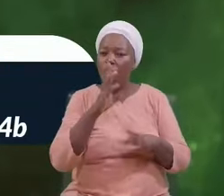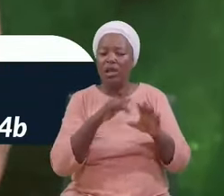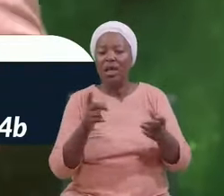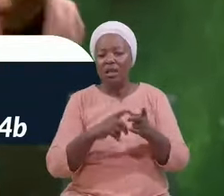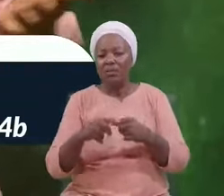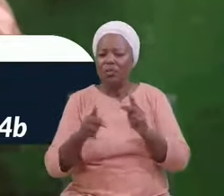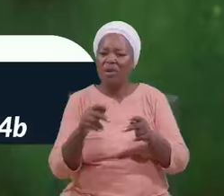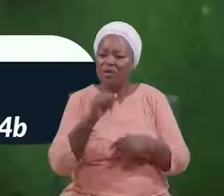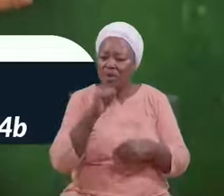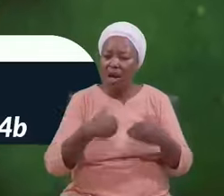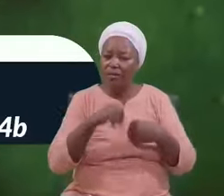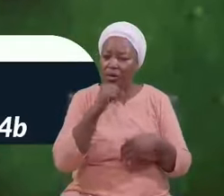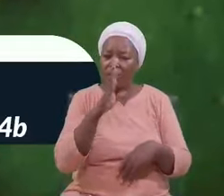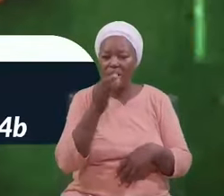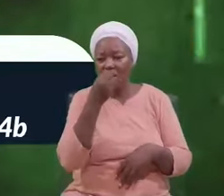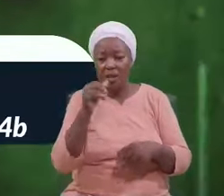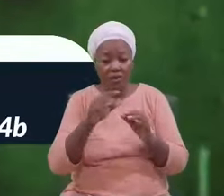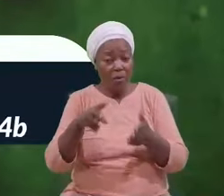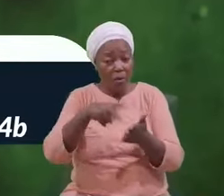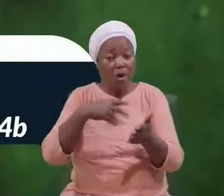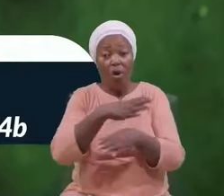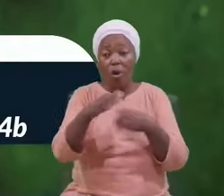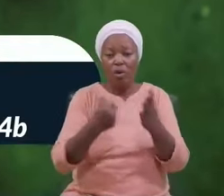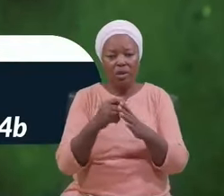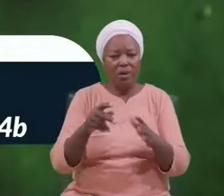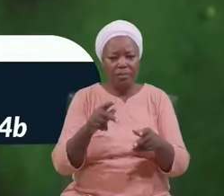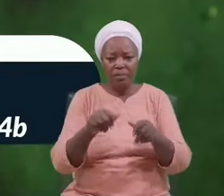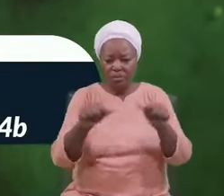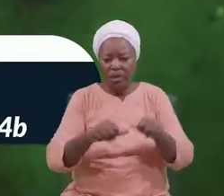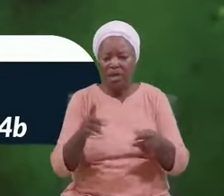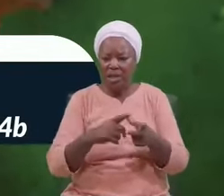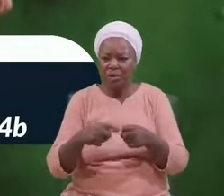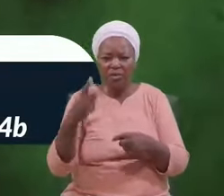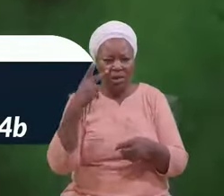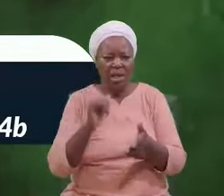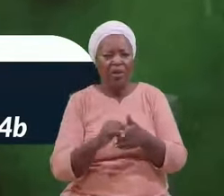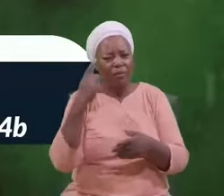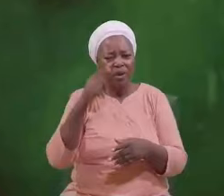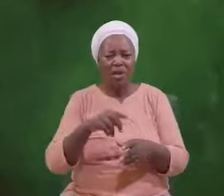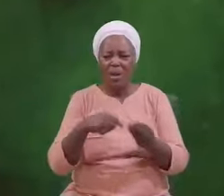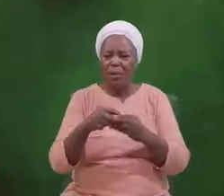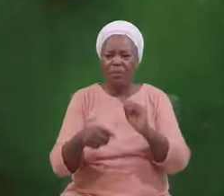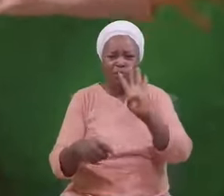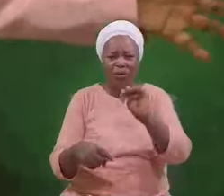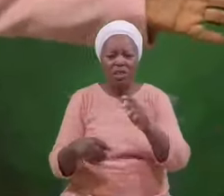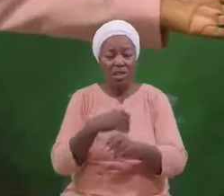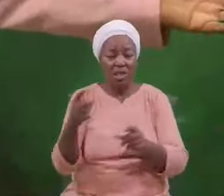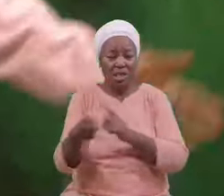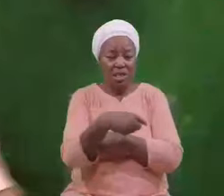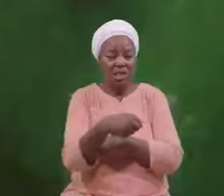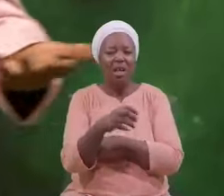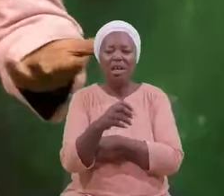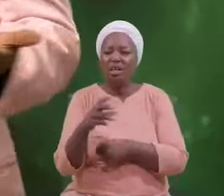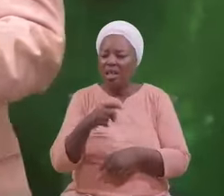mangeaient pas. Si vous avez lu tout le passage là, ils n'avaient pas mangé pendant 14 jours. Alors,